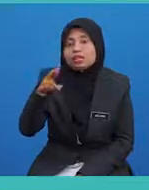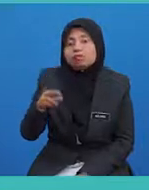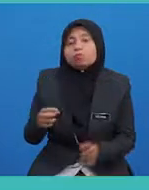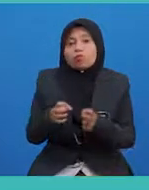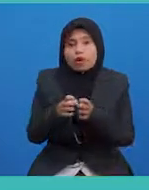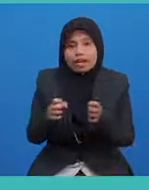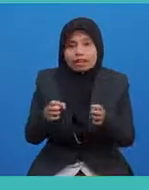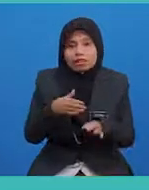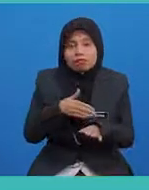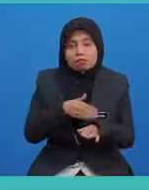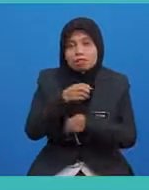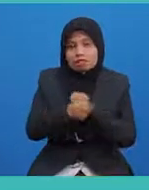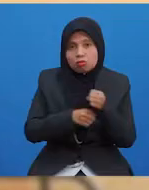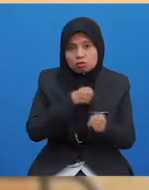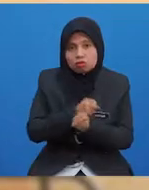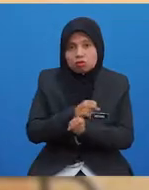91,010,000 hektar.